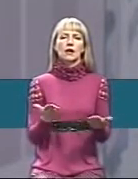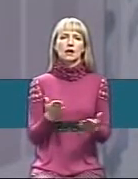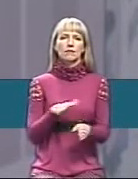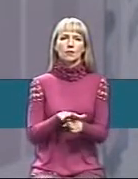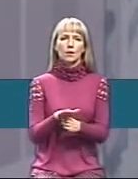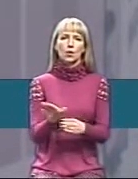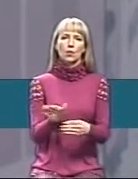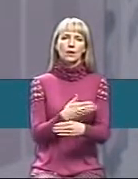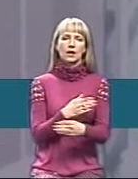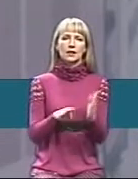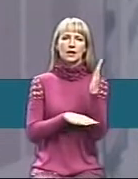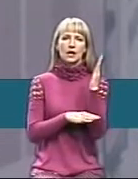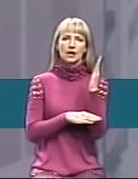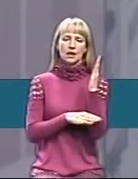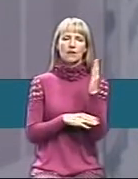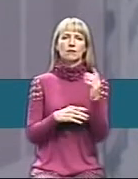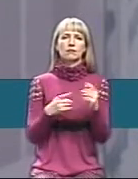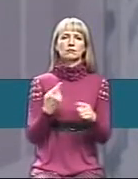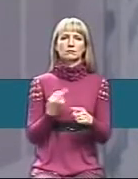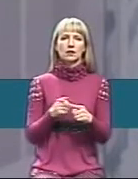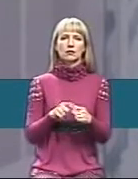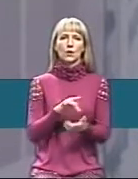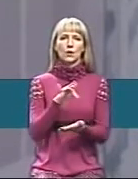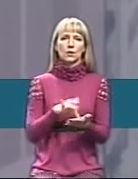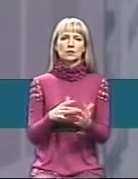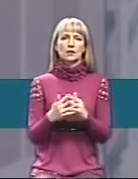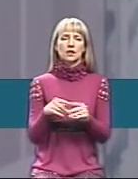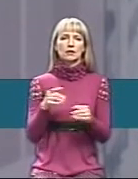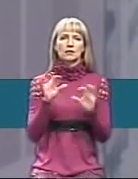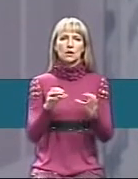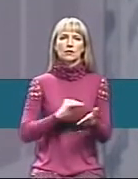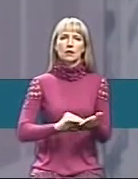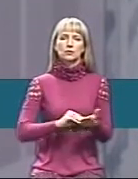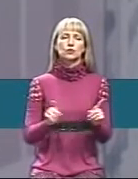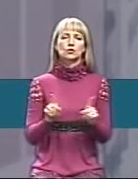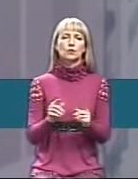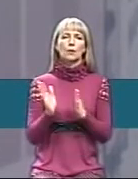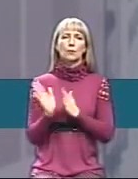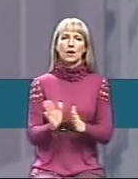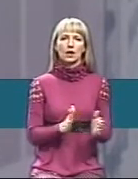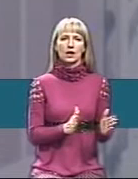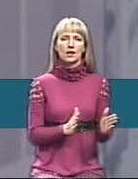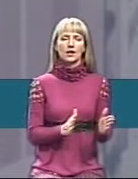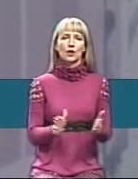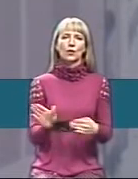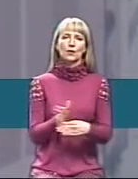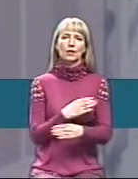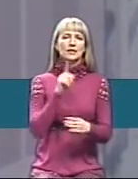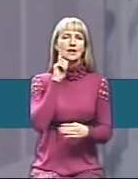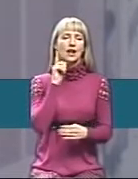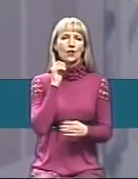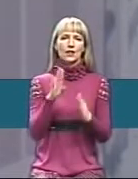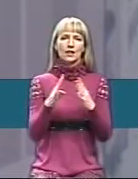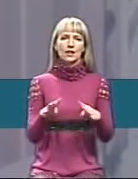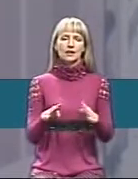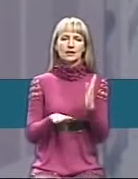населених пунктах. И этим же законом прописано, что порядок удаления зеленых насаждений